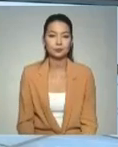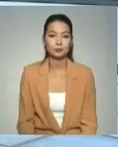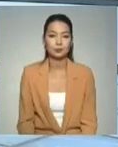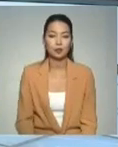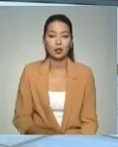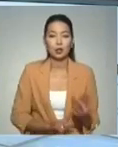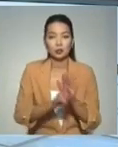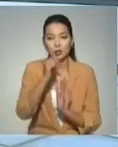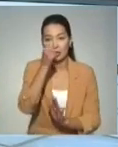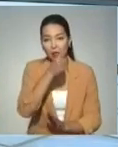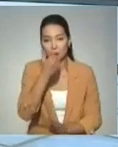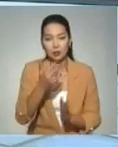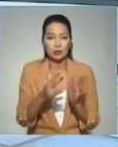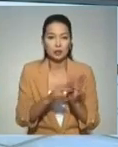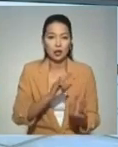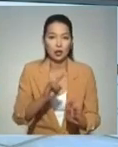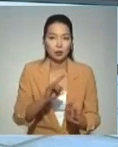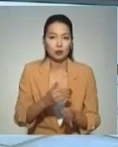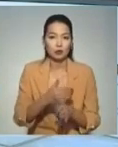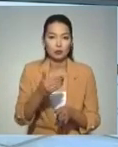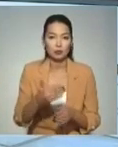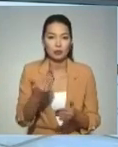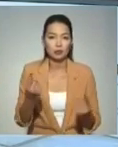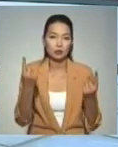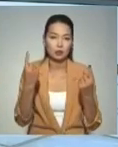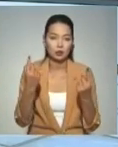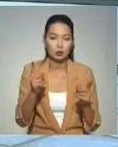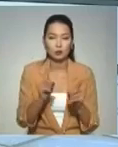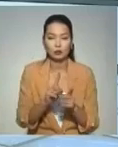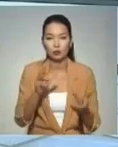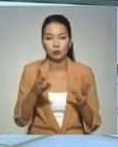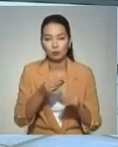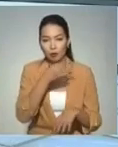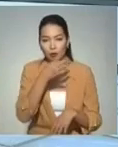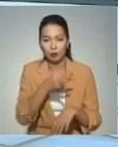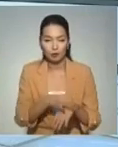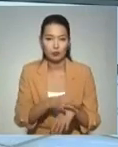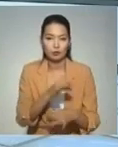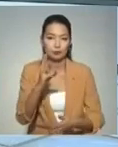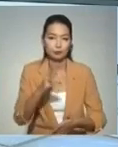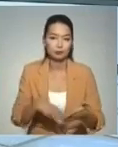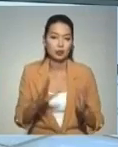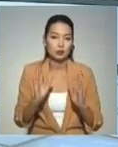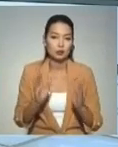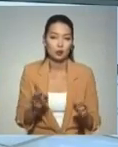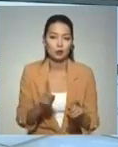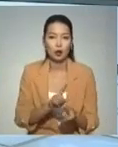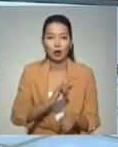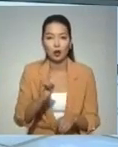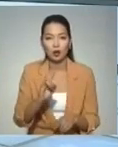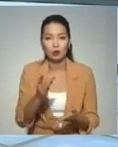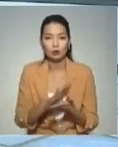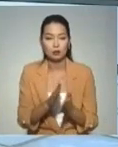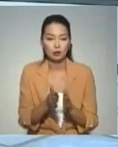Жыл басынан бері 8 авиакомпания кешіктірілген үшін ірі көлемде әкімшілік жауапкершілікке тартылып айыппұл салынды. Бірақ әуежайдағы